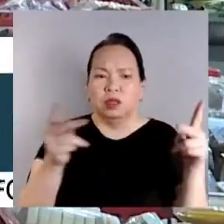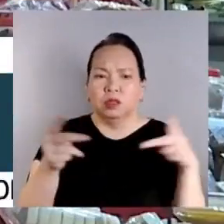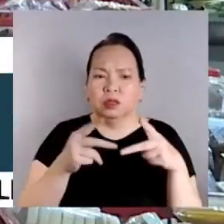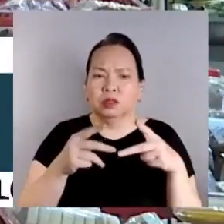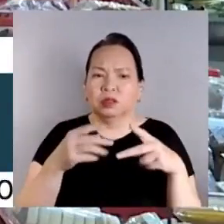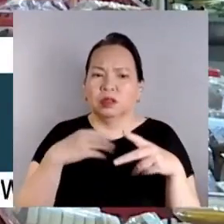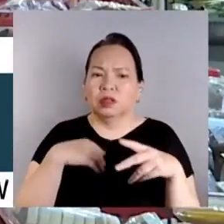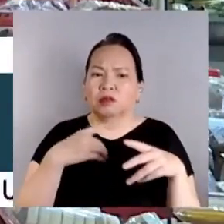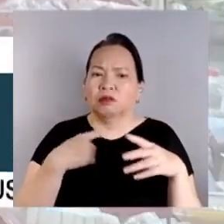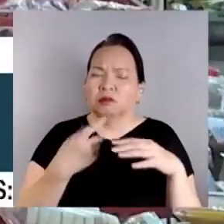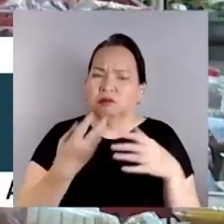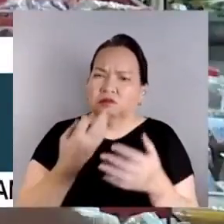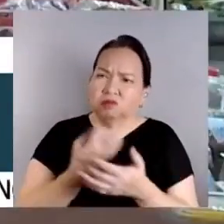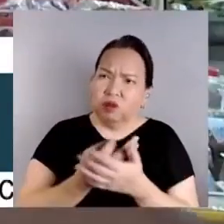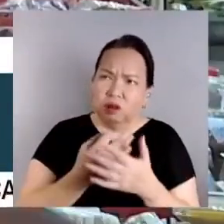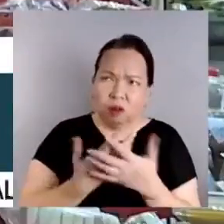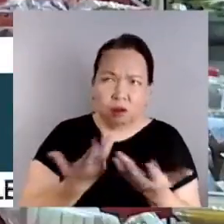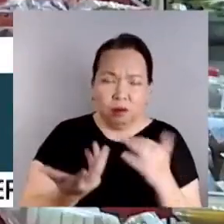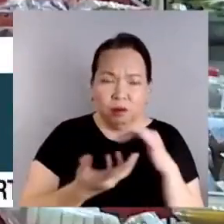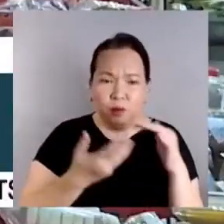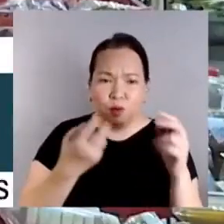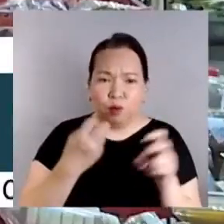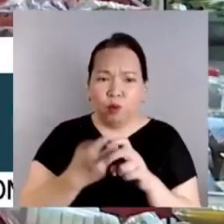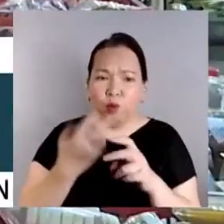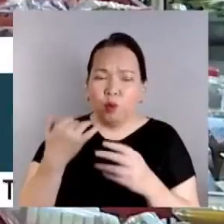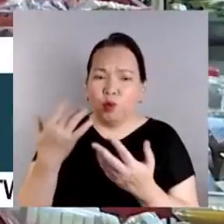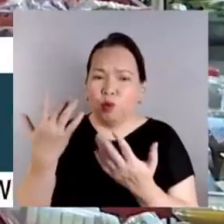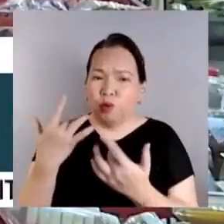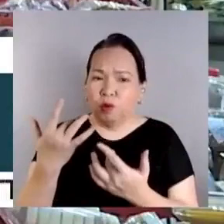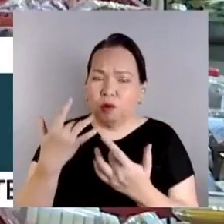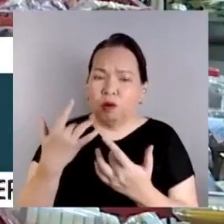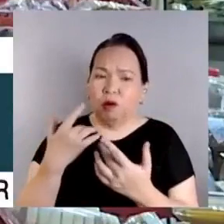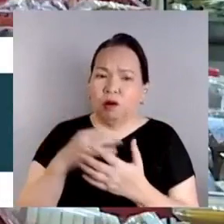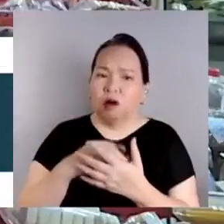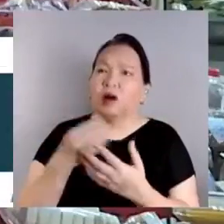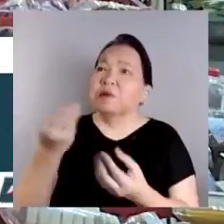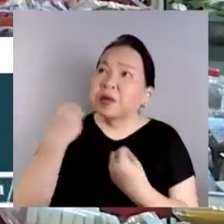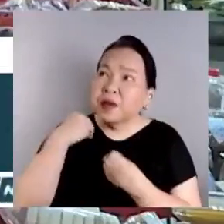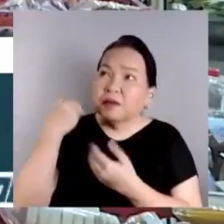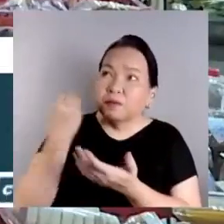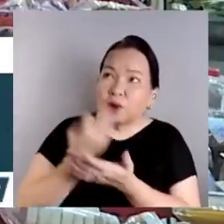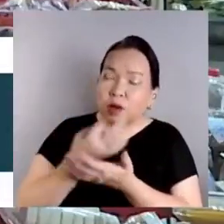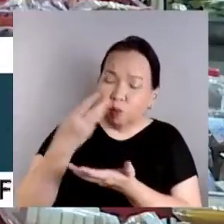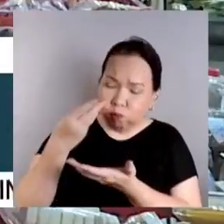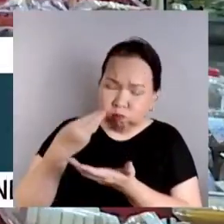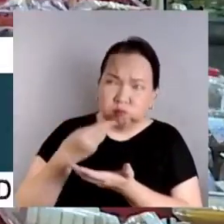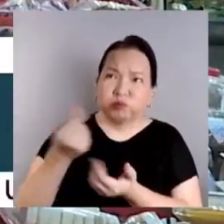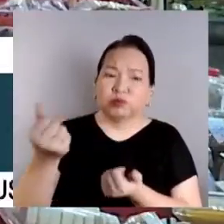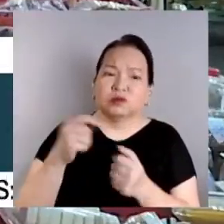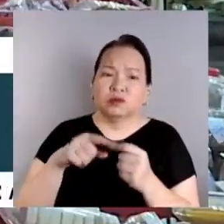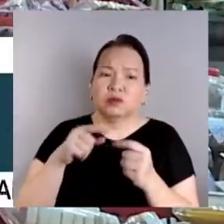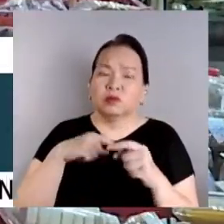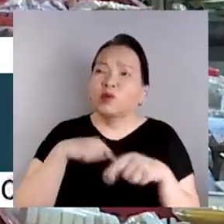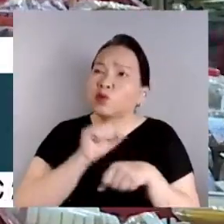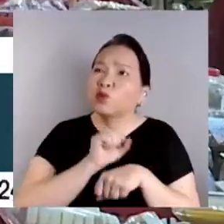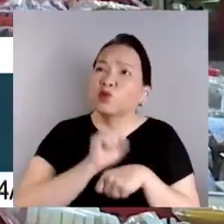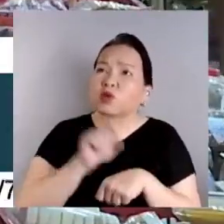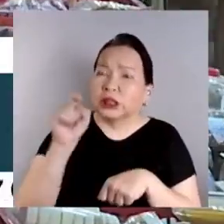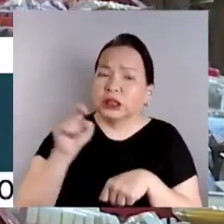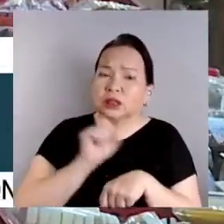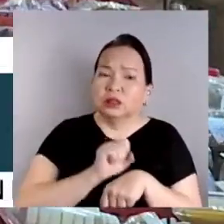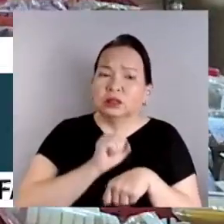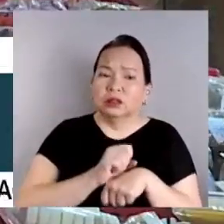madaling mawala, di ba? Sana maawa naman sila, di ba? Kasi yan lang namin ang hanap buhay namin, tsaka bahay namin